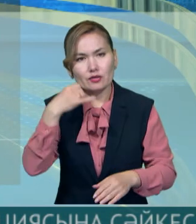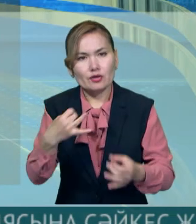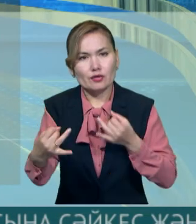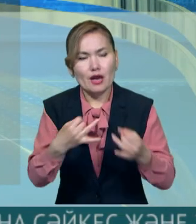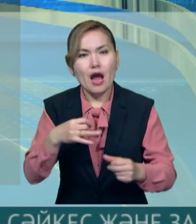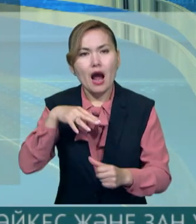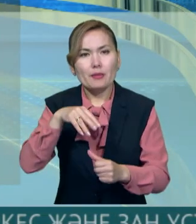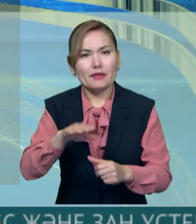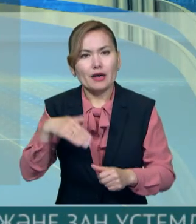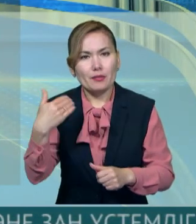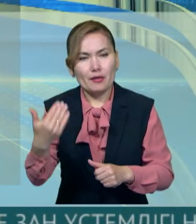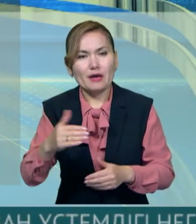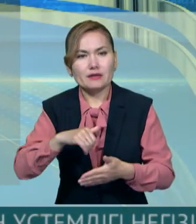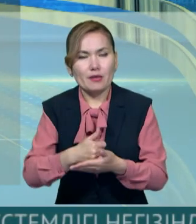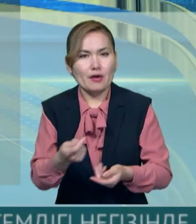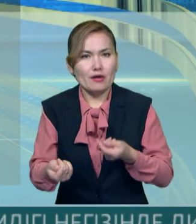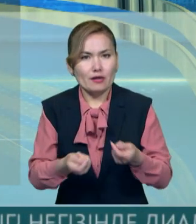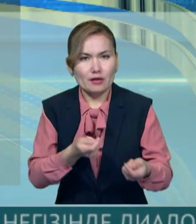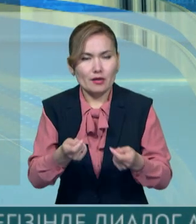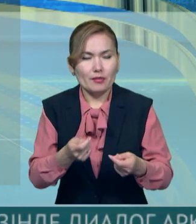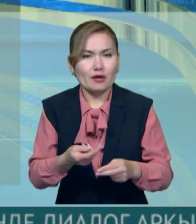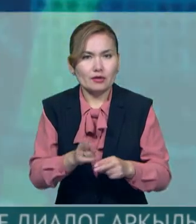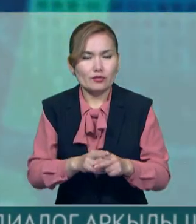арқылы сөйлесуге Армения тарапы бастамашы болды.